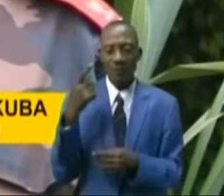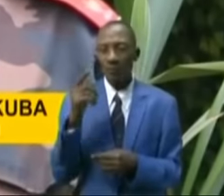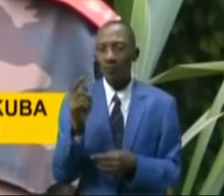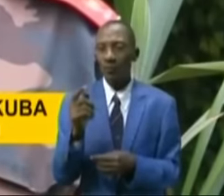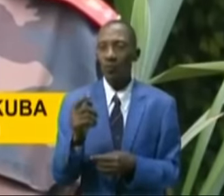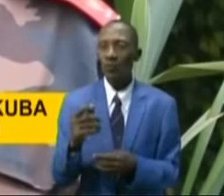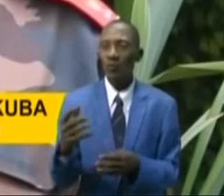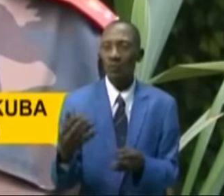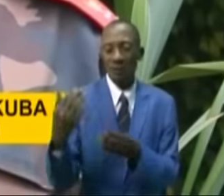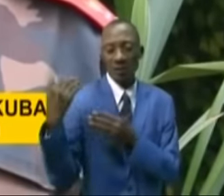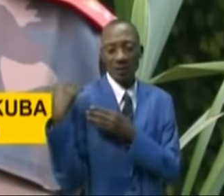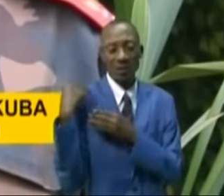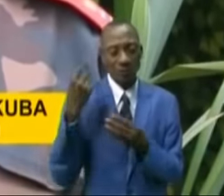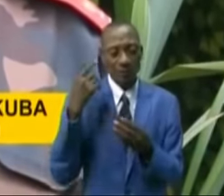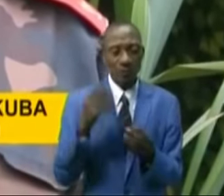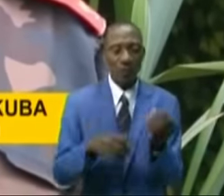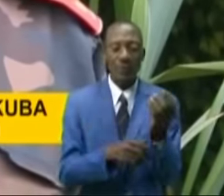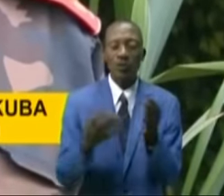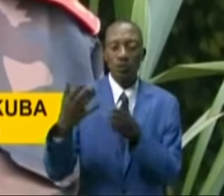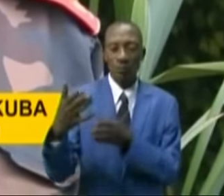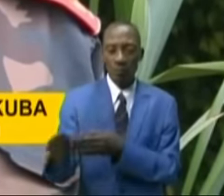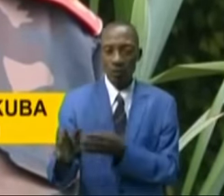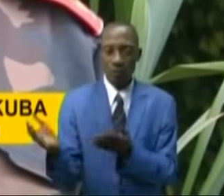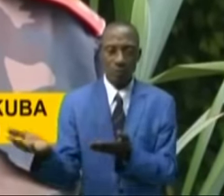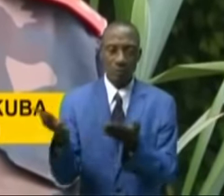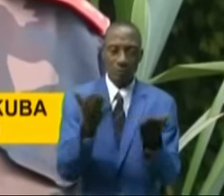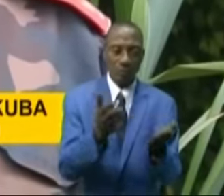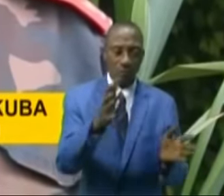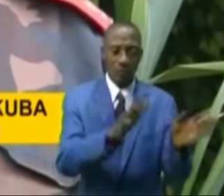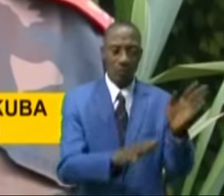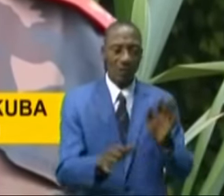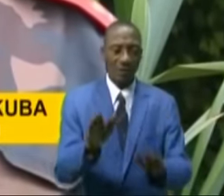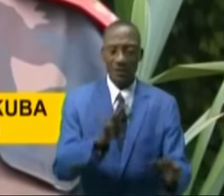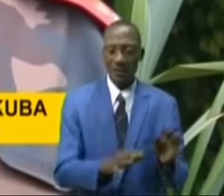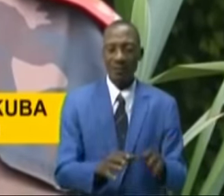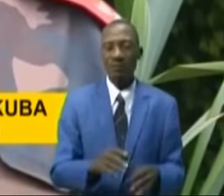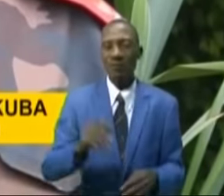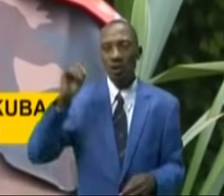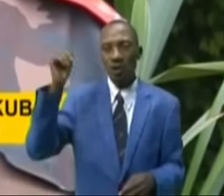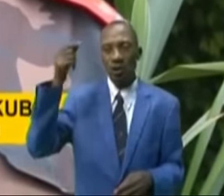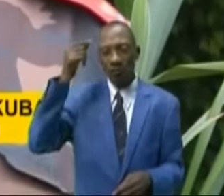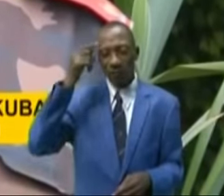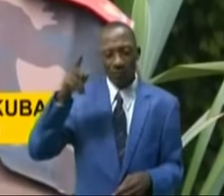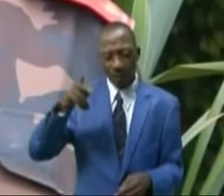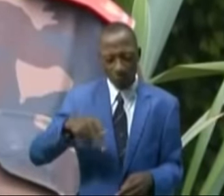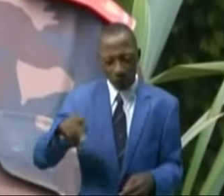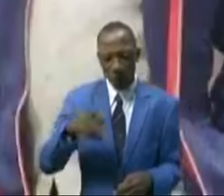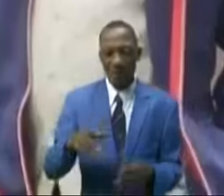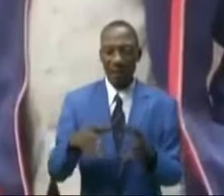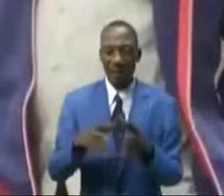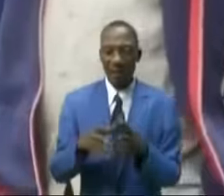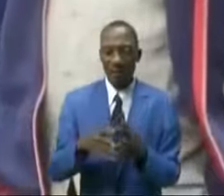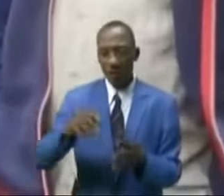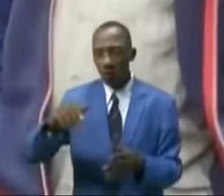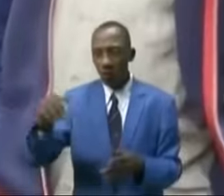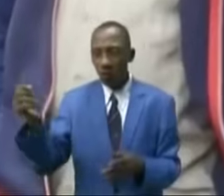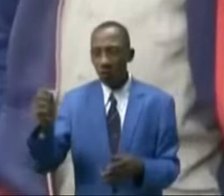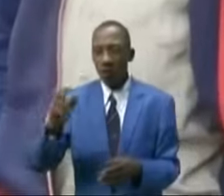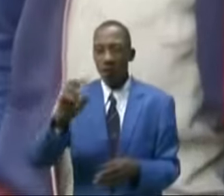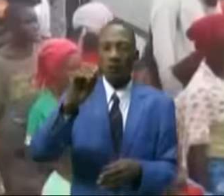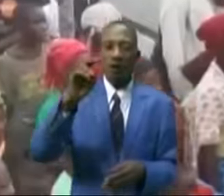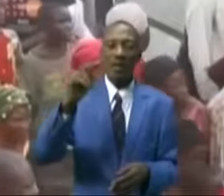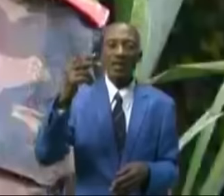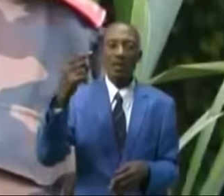des blessés. Et nous-mêmes aussi, gouvernement provincial, nous allons toujours être ensemble avec Fonds Narev. Il appelle à plus